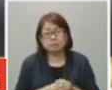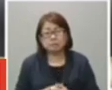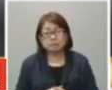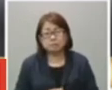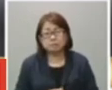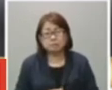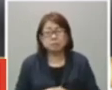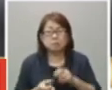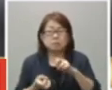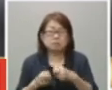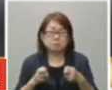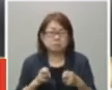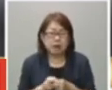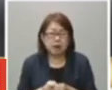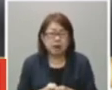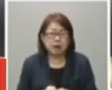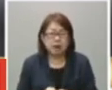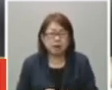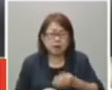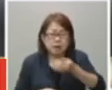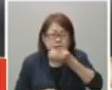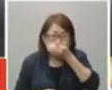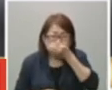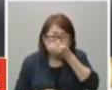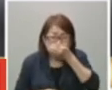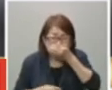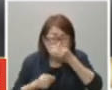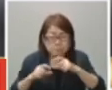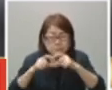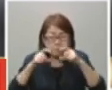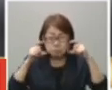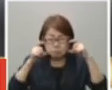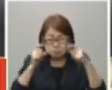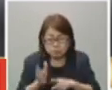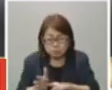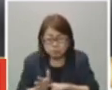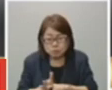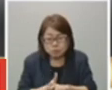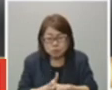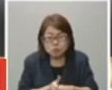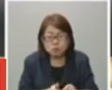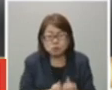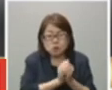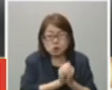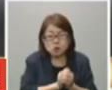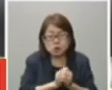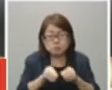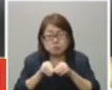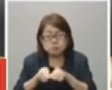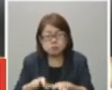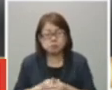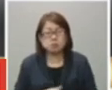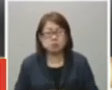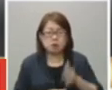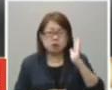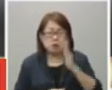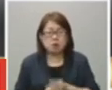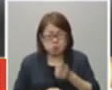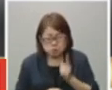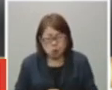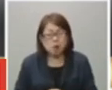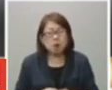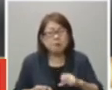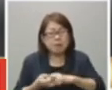วิกฤตไวรัสโคโรนาโควิด-19 แก้ไขปัญหาได้ด้วยการพูดความจริงครับ